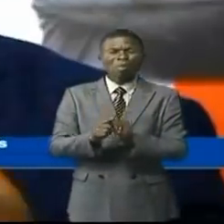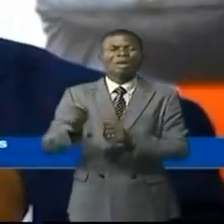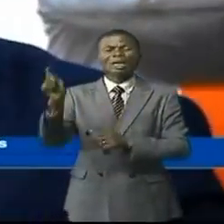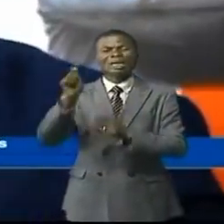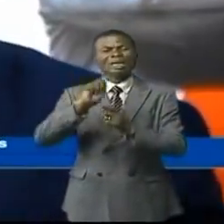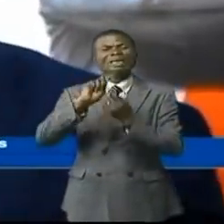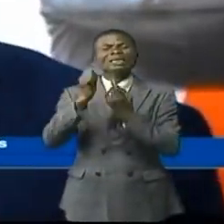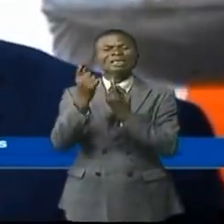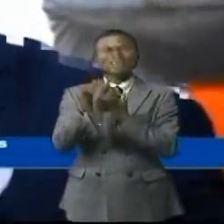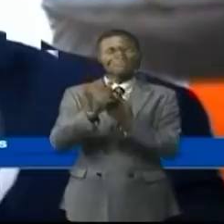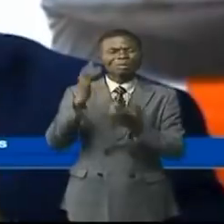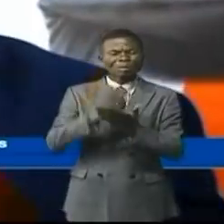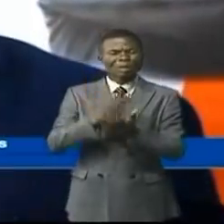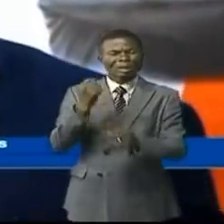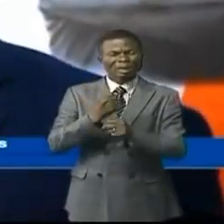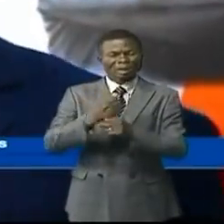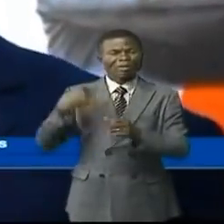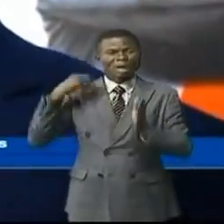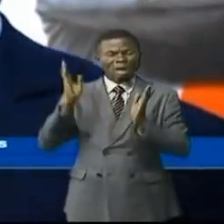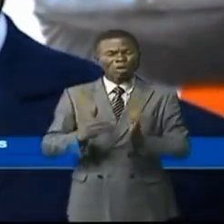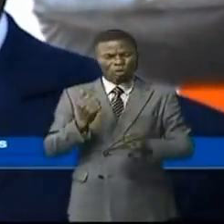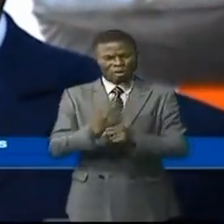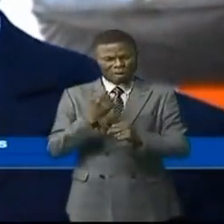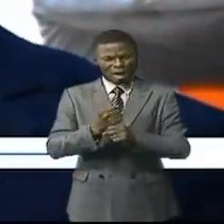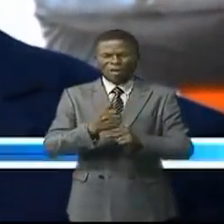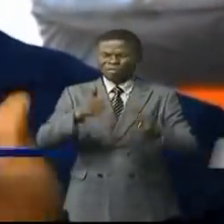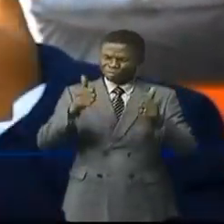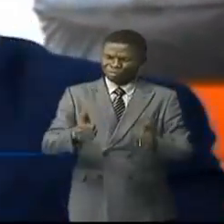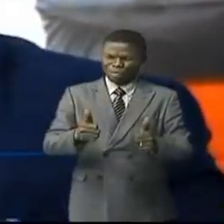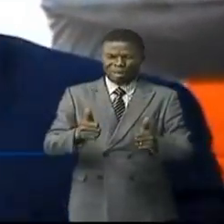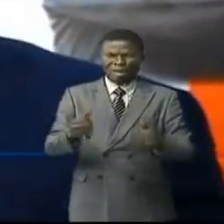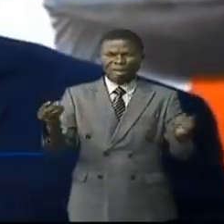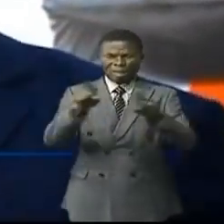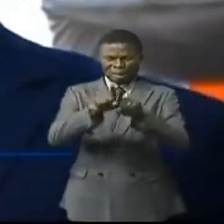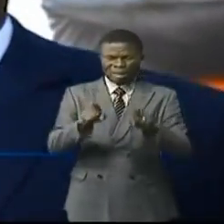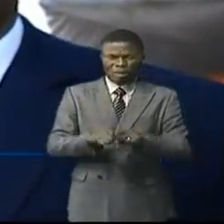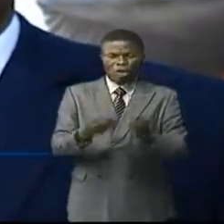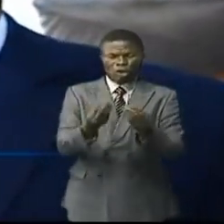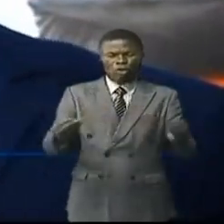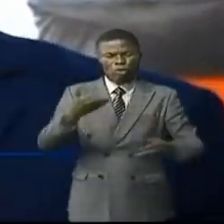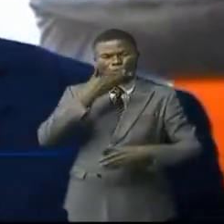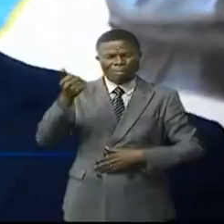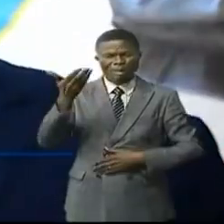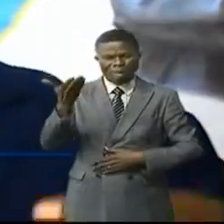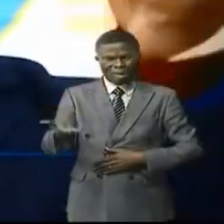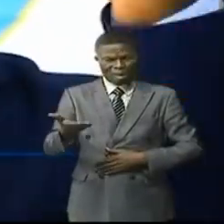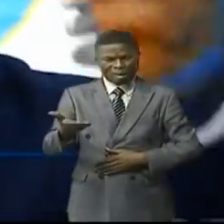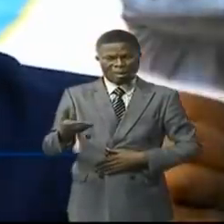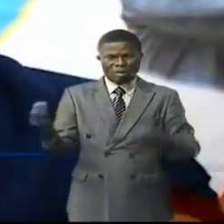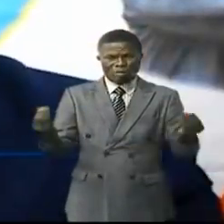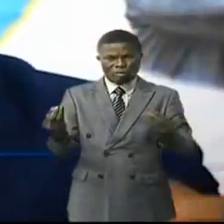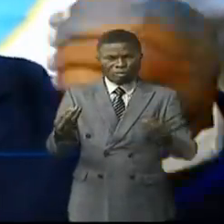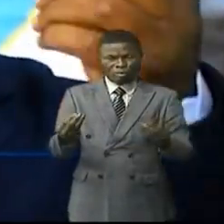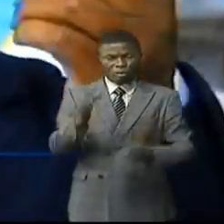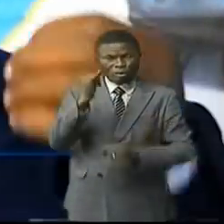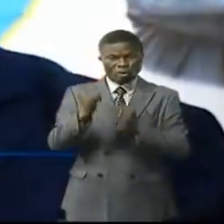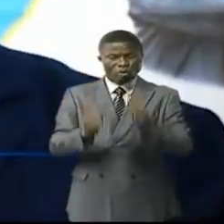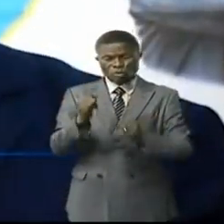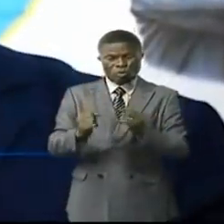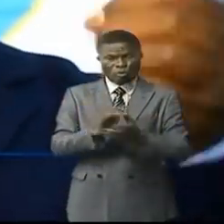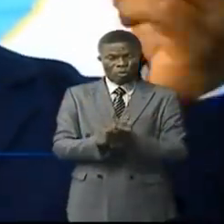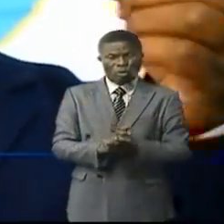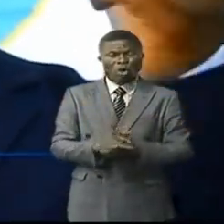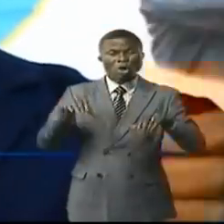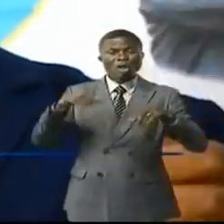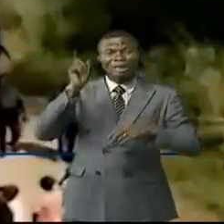Agissons pour que les gouvernements travaillent d'une bonne manière et pour des résultats qui sont positifs. Parce que 100 millions de